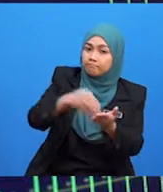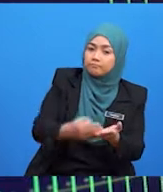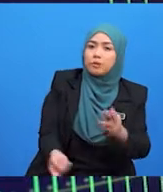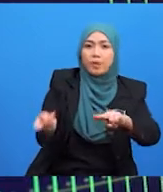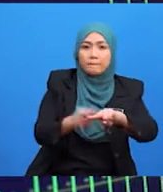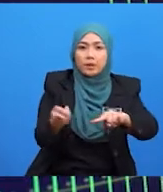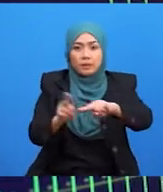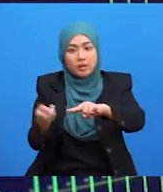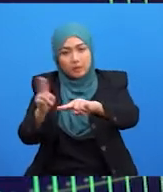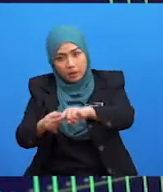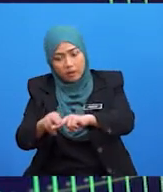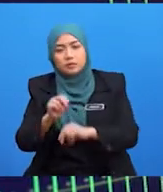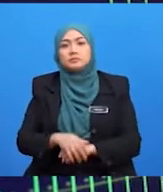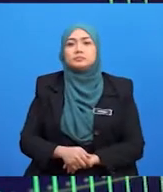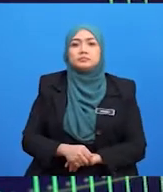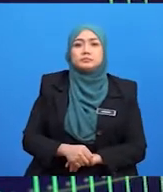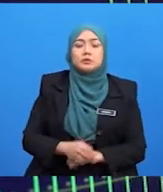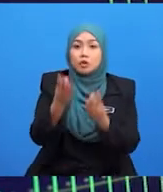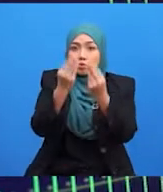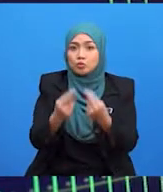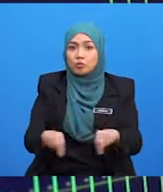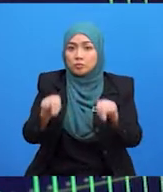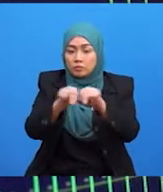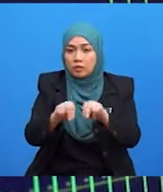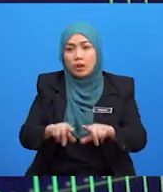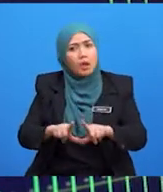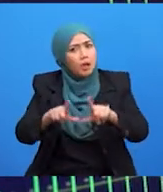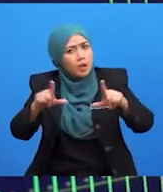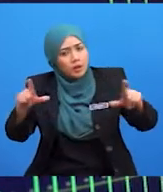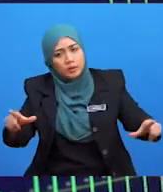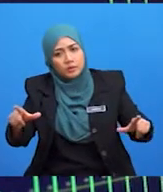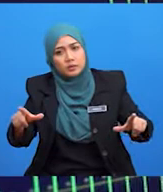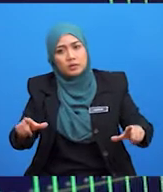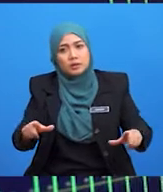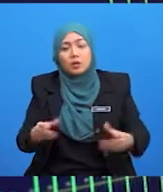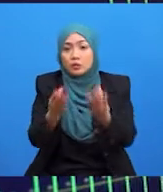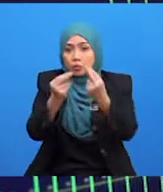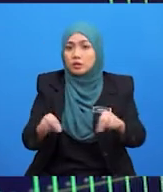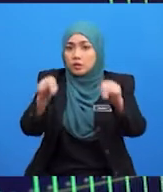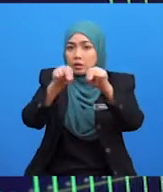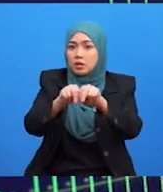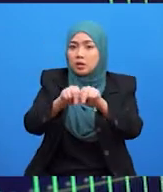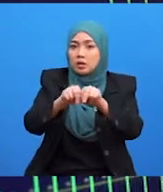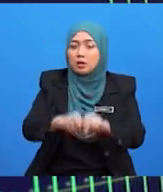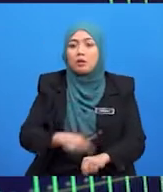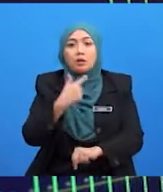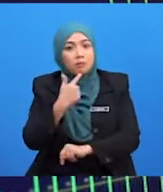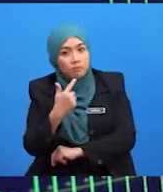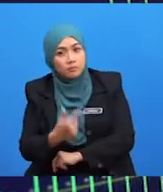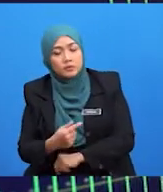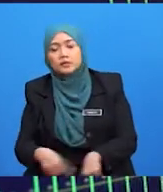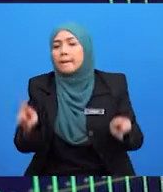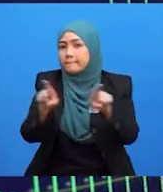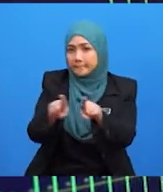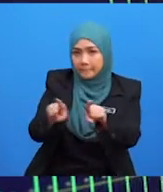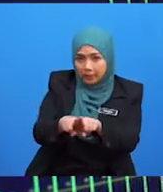Untuk menentukan kesan penggunaan kaedah susut nilai yang berlainan, jumlah susut nilai sepanjang hayat mesin haruslah